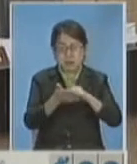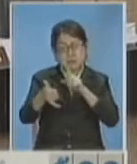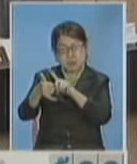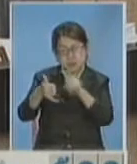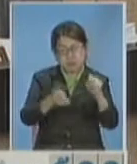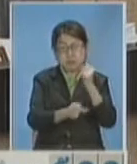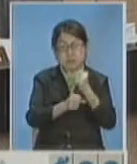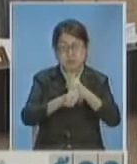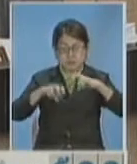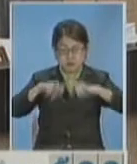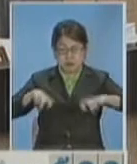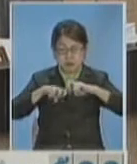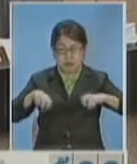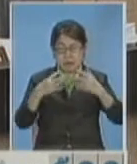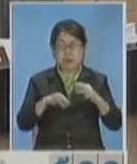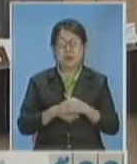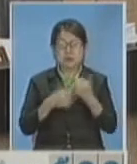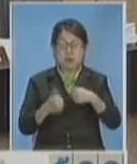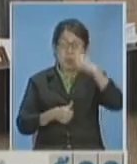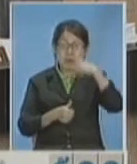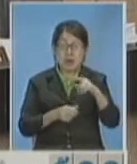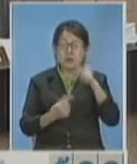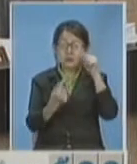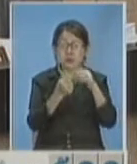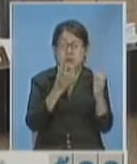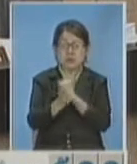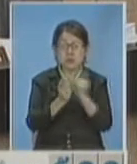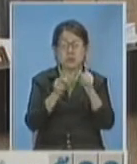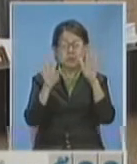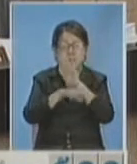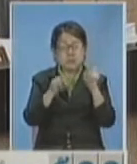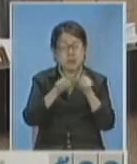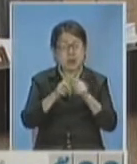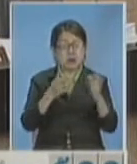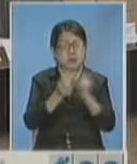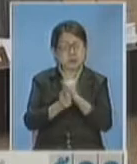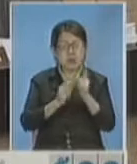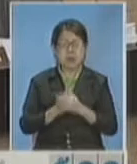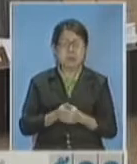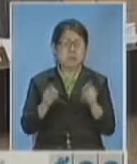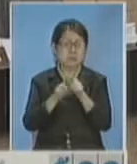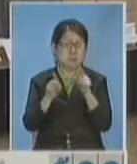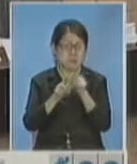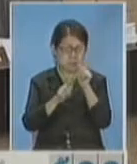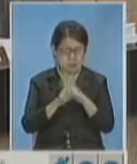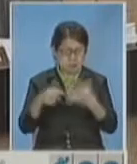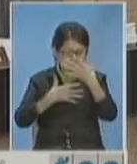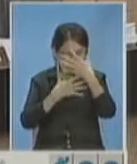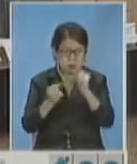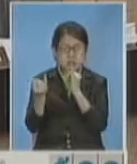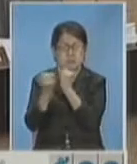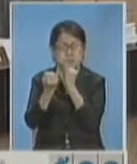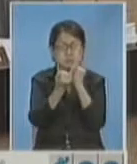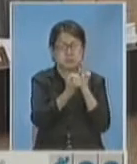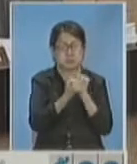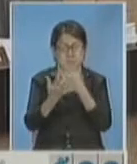ปัจจุบันเนี่ยนะคะเราเป็นอยู่ในสังคมที่เรียกว่าสังคมก้มหน้านะคะความสัมพันธ์ระหว่างมนุษย์